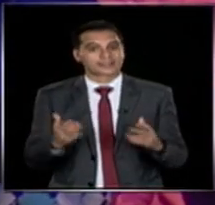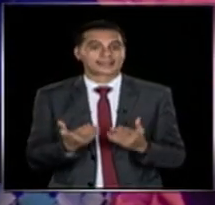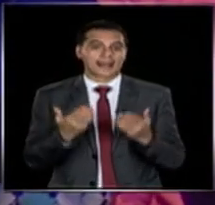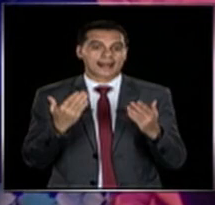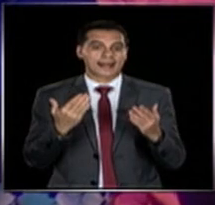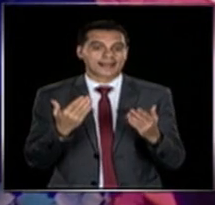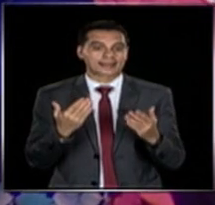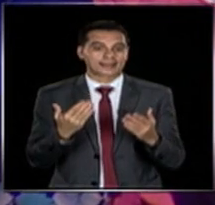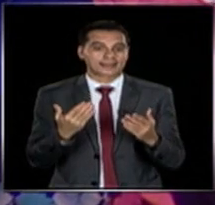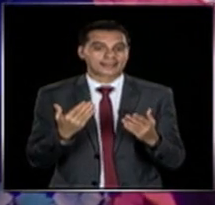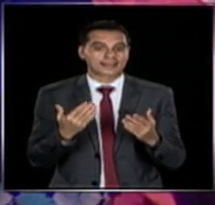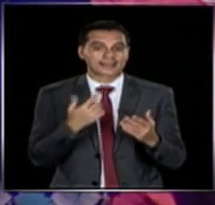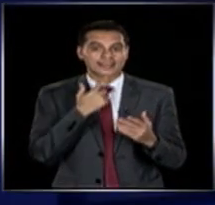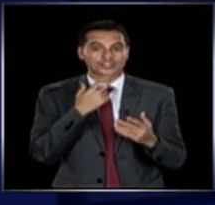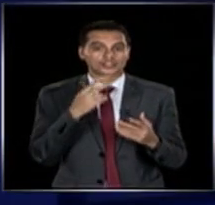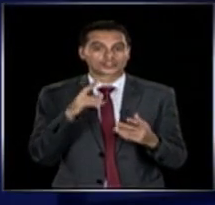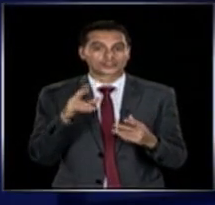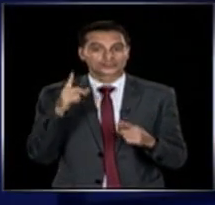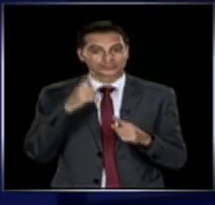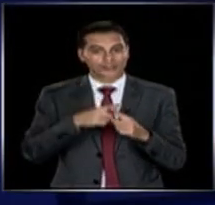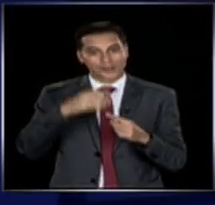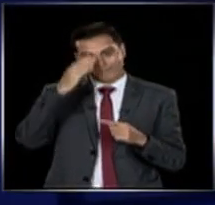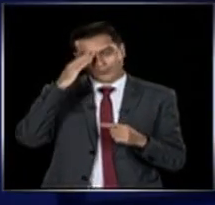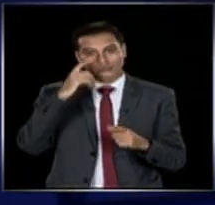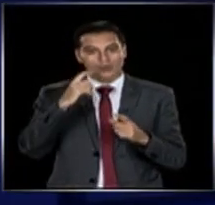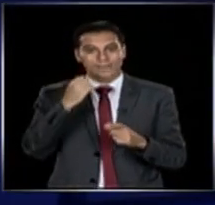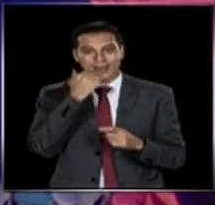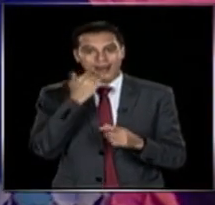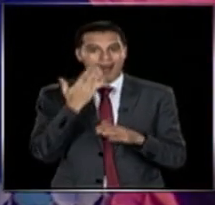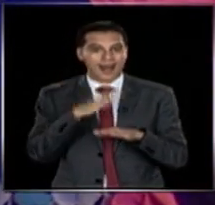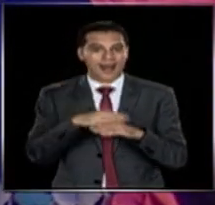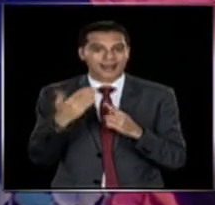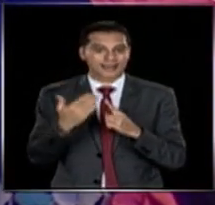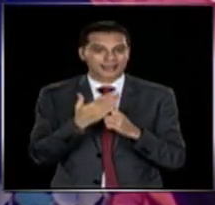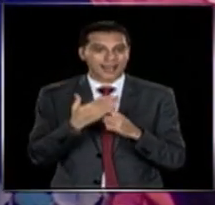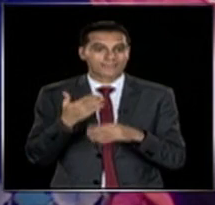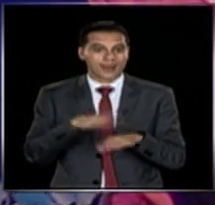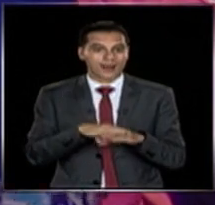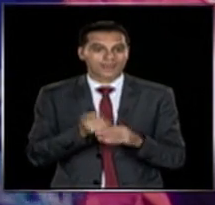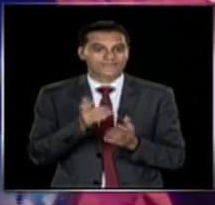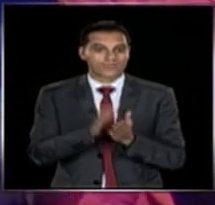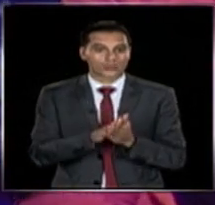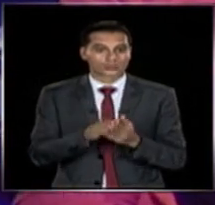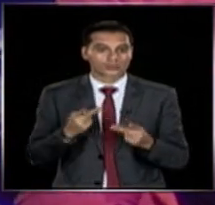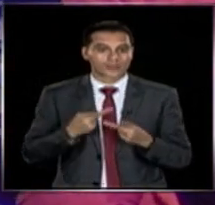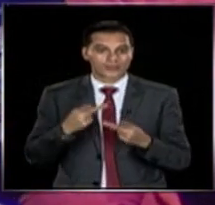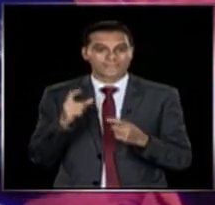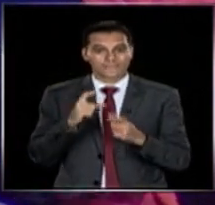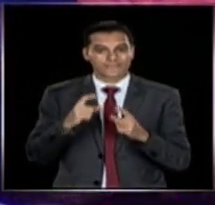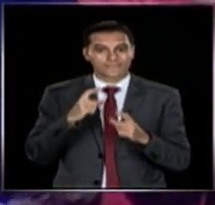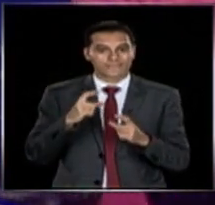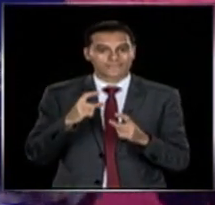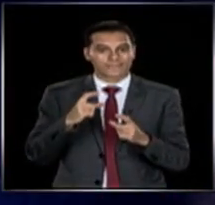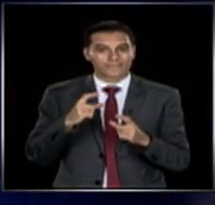يا ريت يعني كفايه برضو بشكر البنك الاهلي المصري على دعمه باختصار للبرنامج برضو برنامج العباقره قادرون